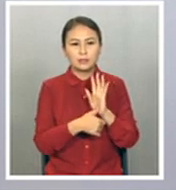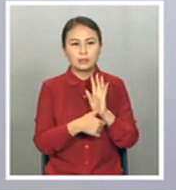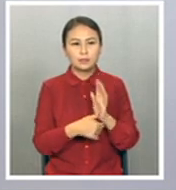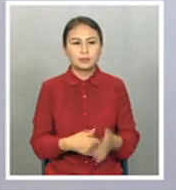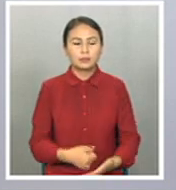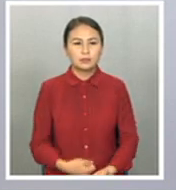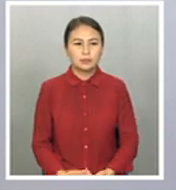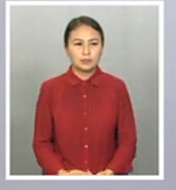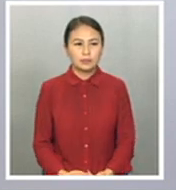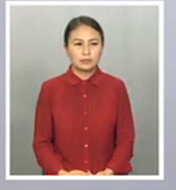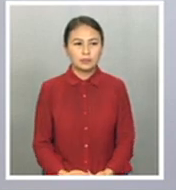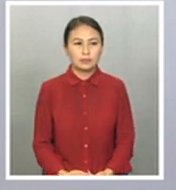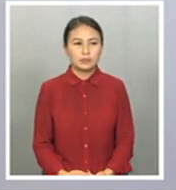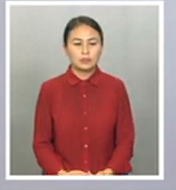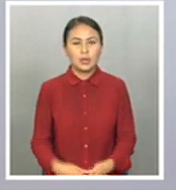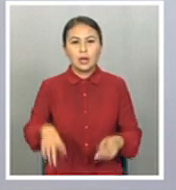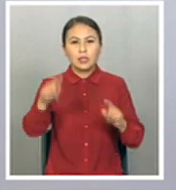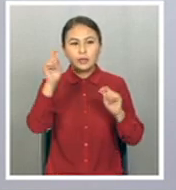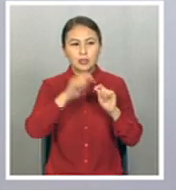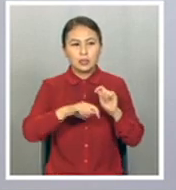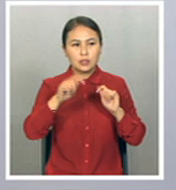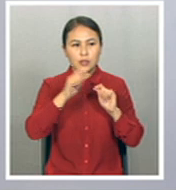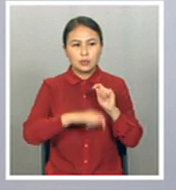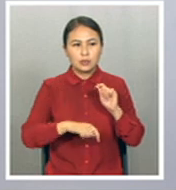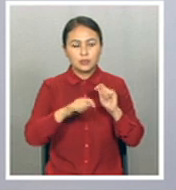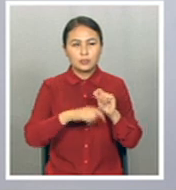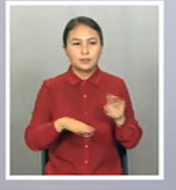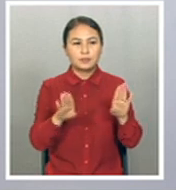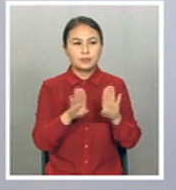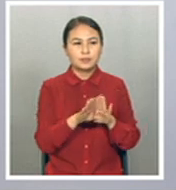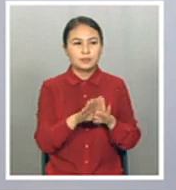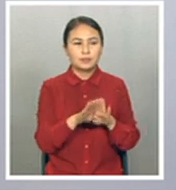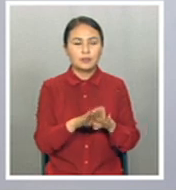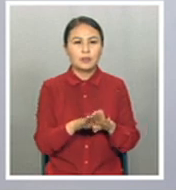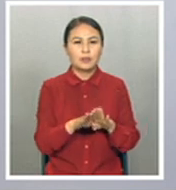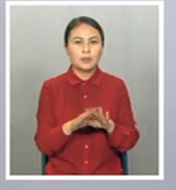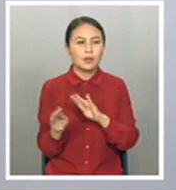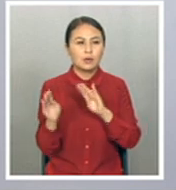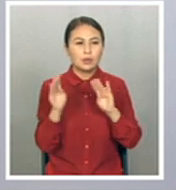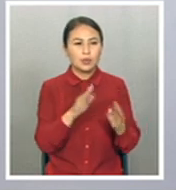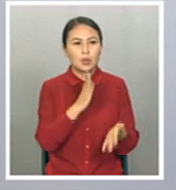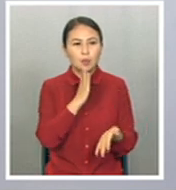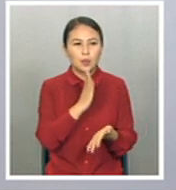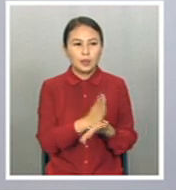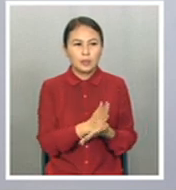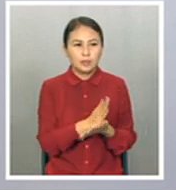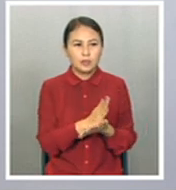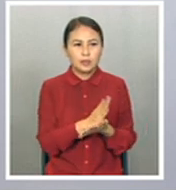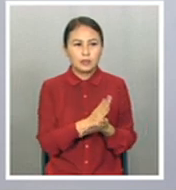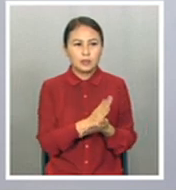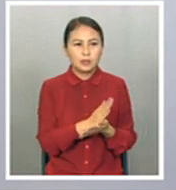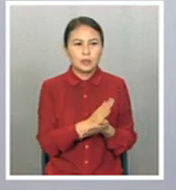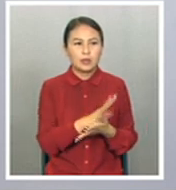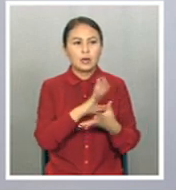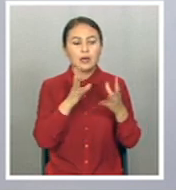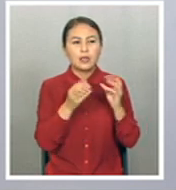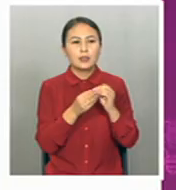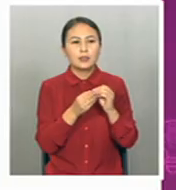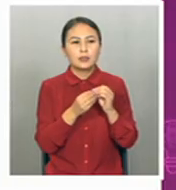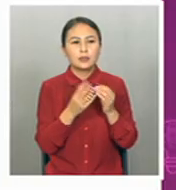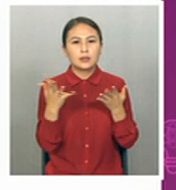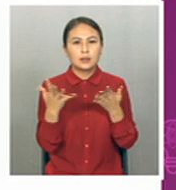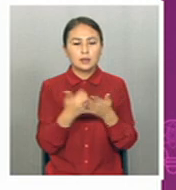балалар теңдеудің ережесі бойынша міндетті түрде тексере кетейік. Орын-орнына қоямыз. Қараңыздар. Мына теңдеудің орнына